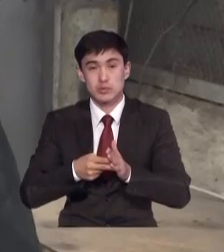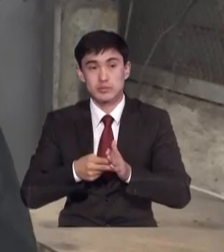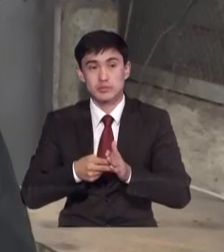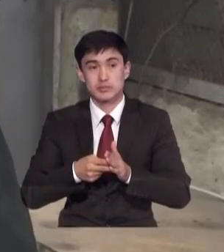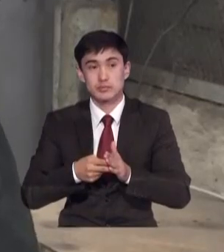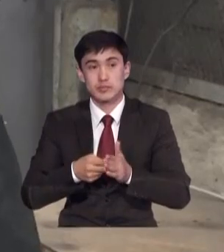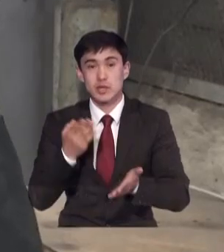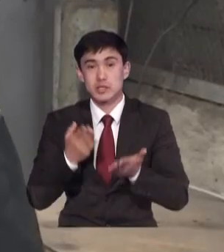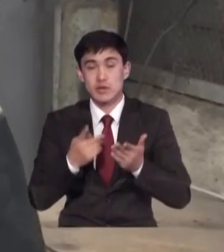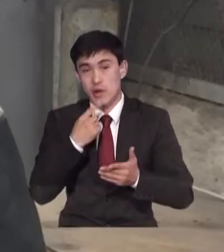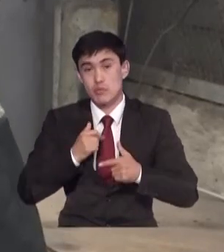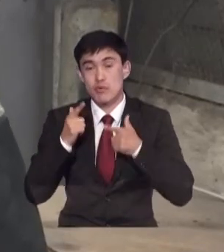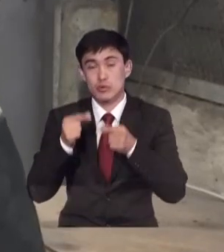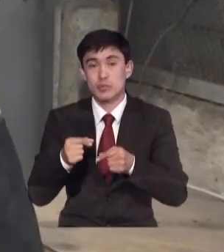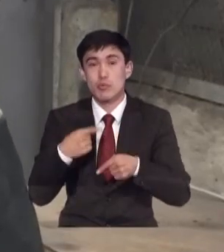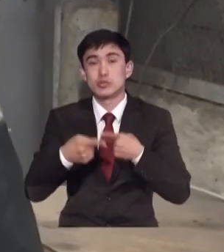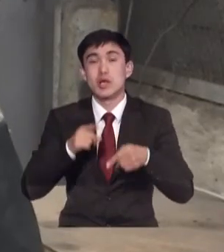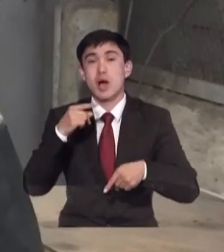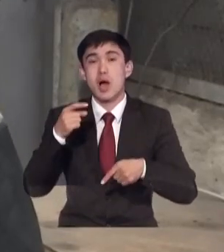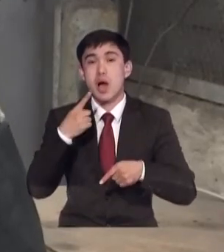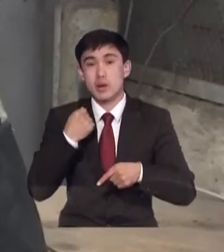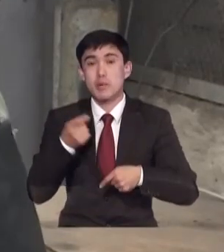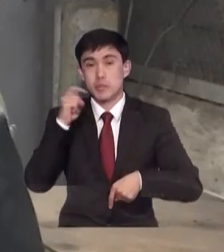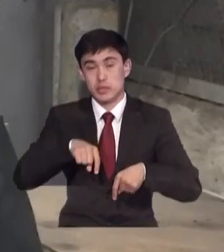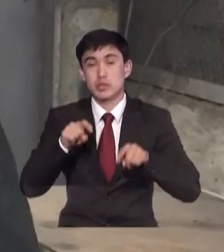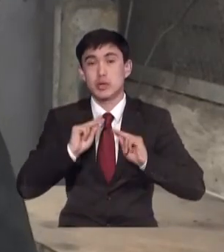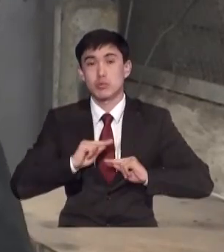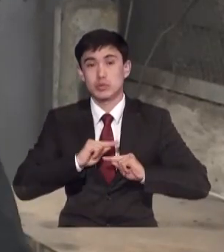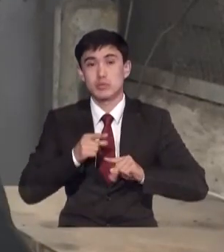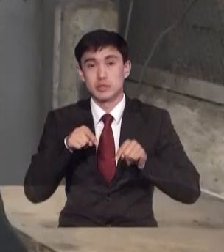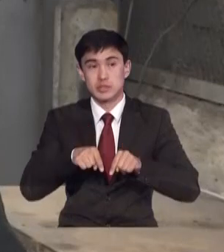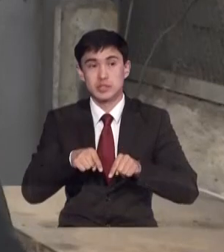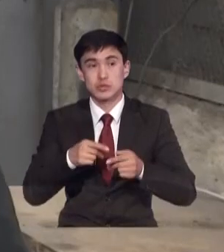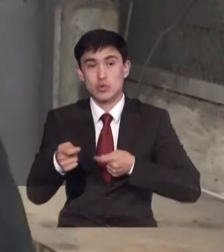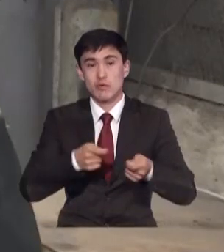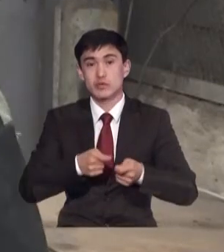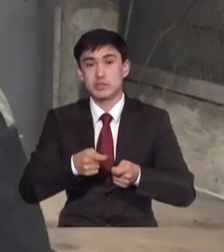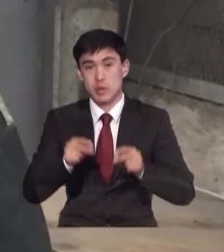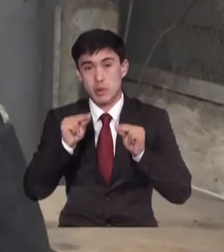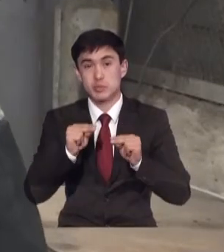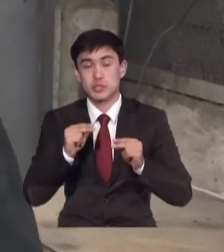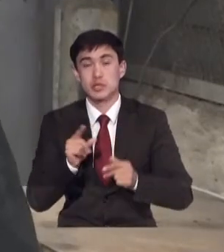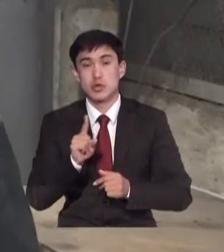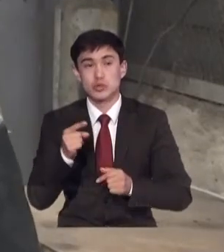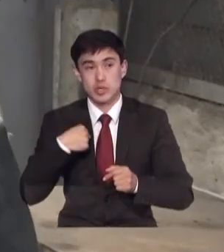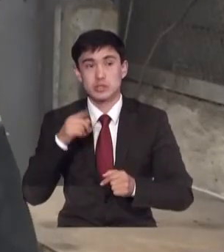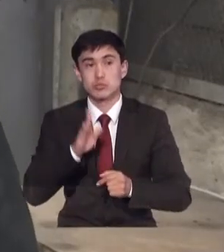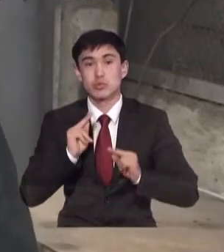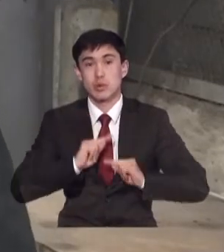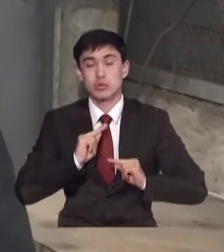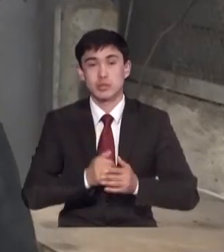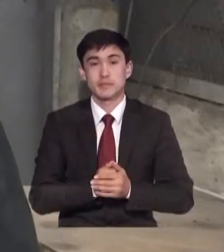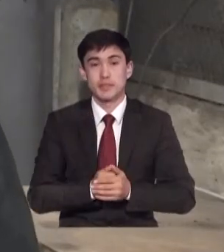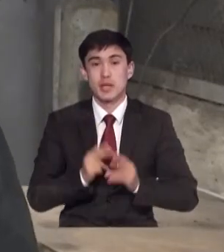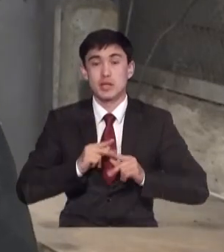ну, если в армию заберут, то после армии сюда прийти работать, потому что здесь руководство мне пообещало, что я здесь буду работать,